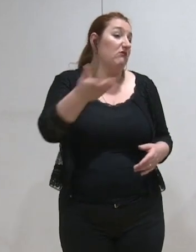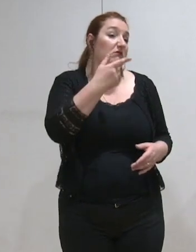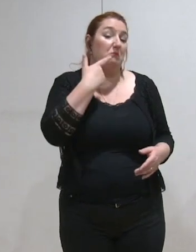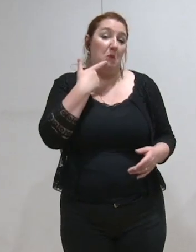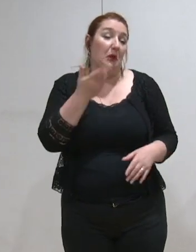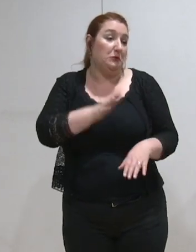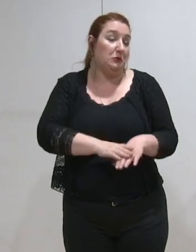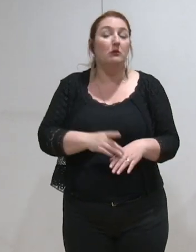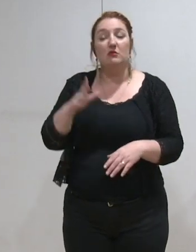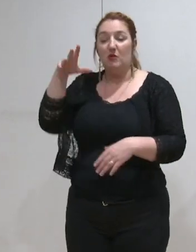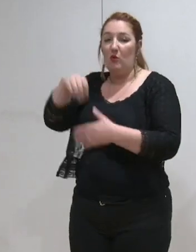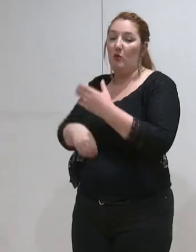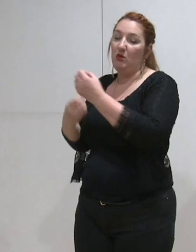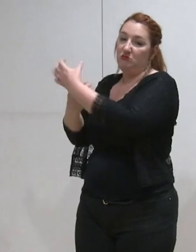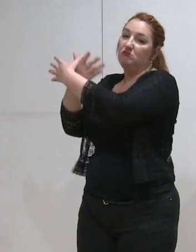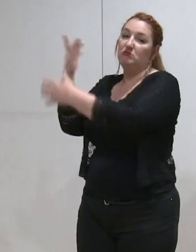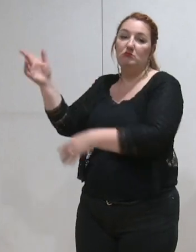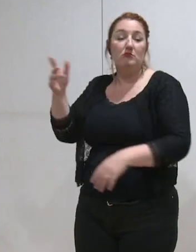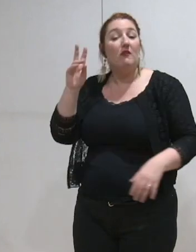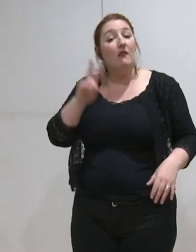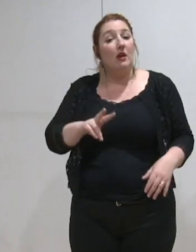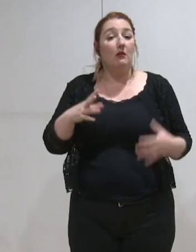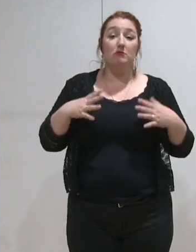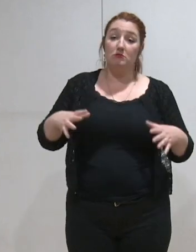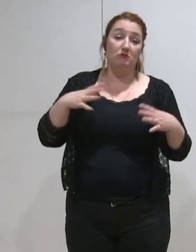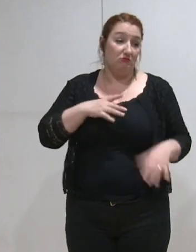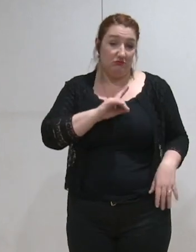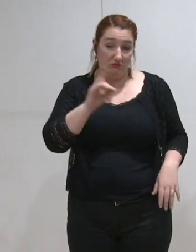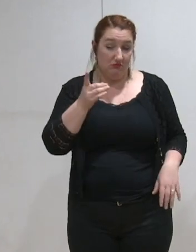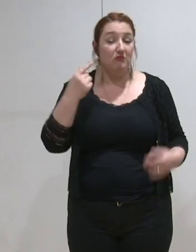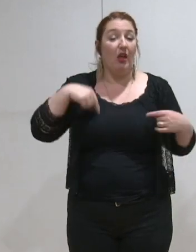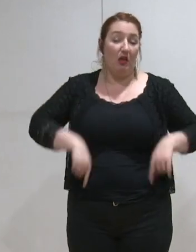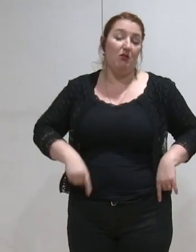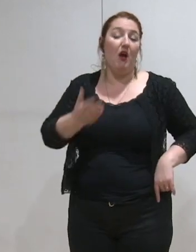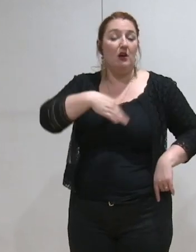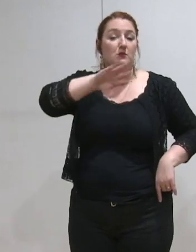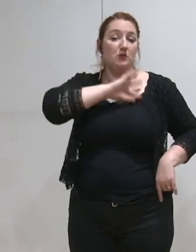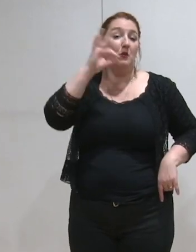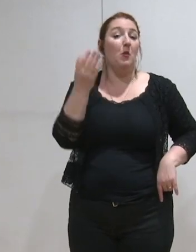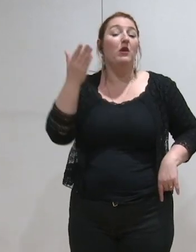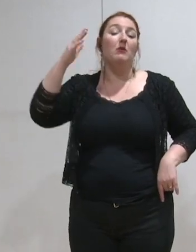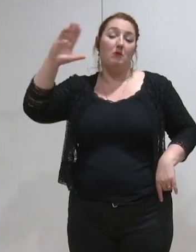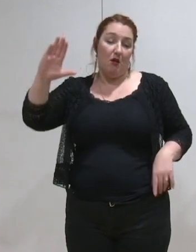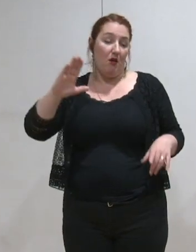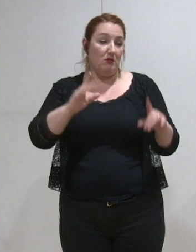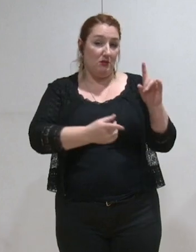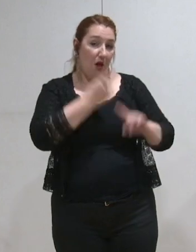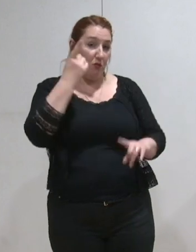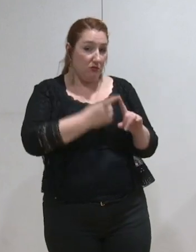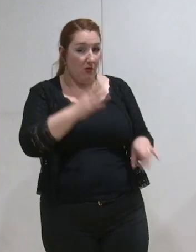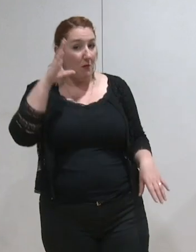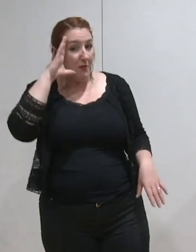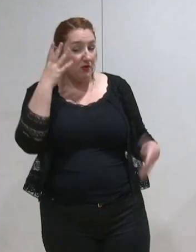n'est pas détachable même si elle relève d'abord d'une responsabilité d'État d'une chaîne qui regarde le logement d' le l'hébergement